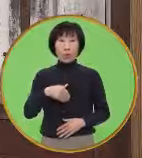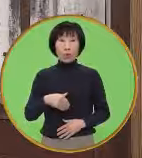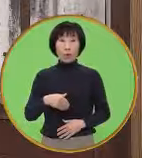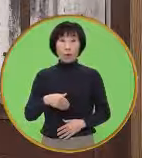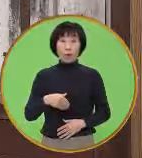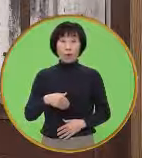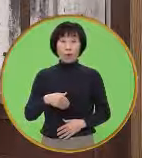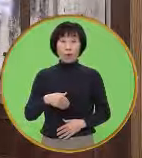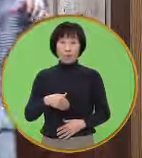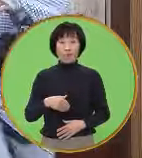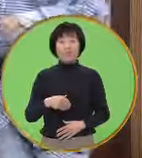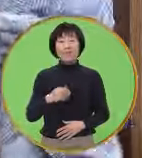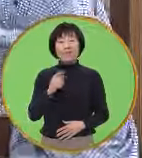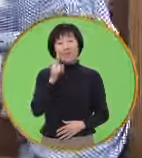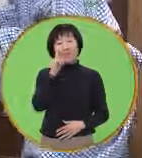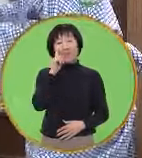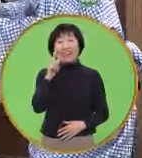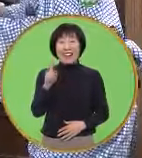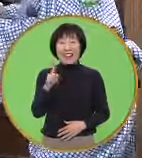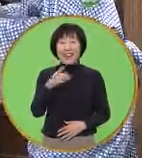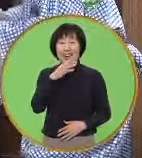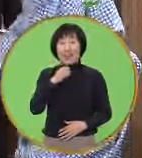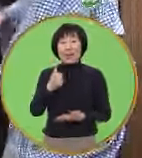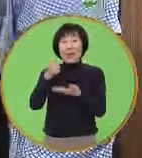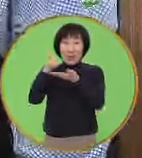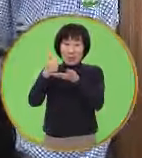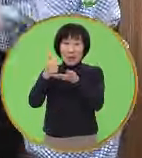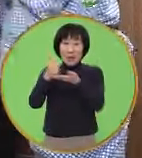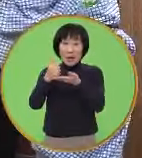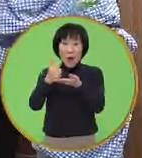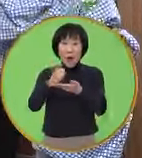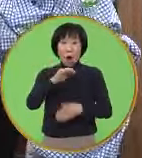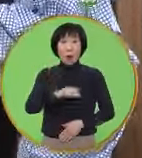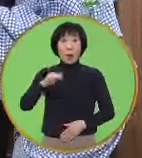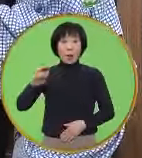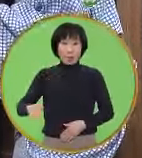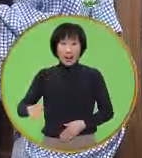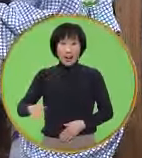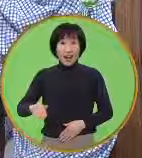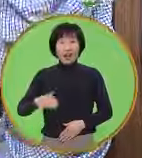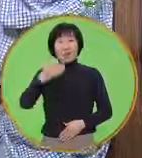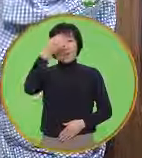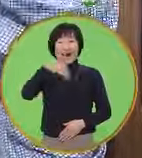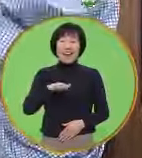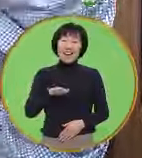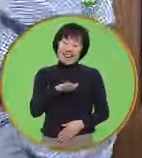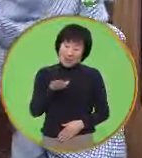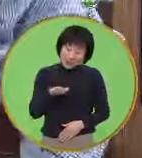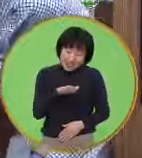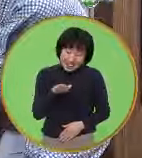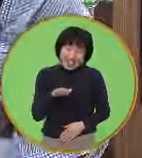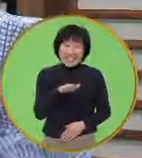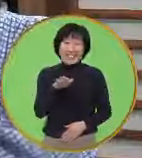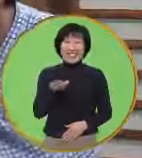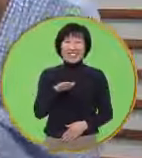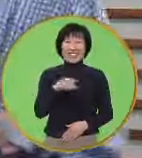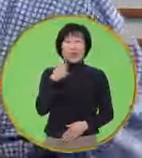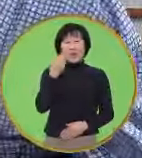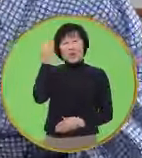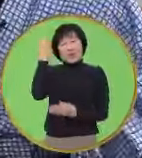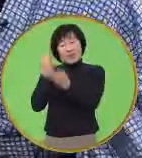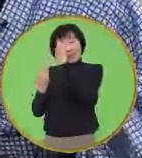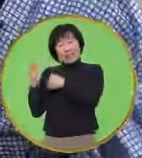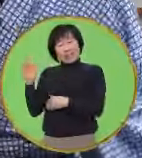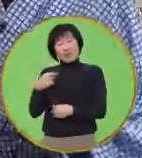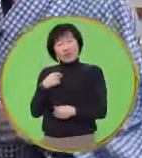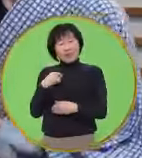あれれれれれれれ、 見て、ゴロウ公様の お孫さんですか、か わいい。俺にもこんな時代